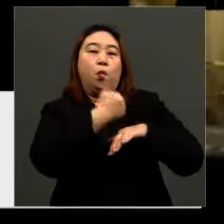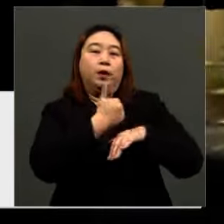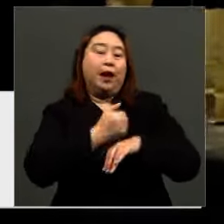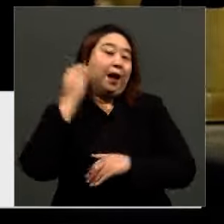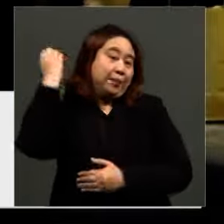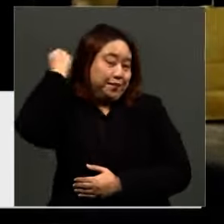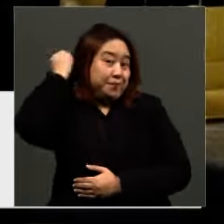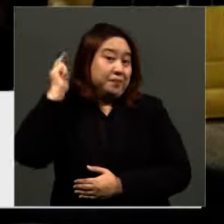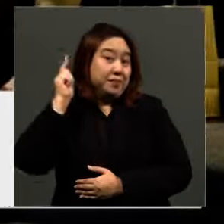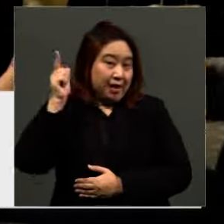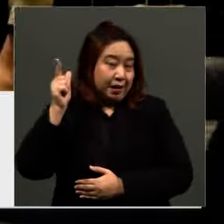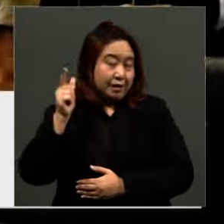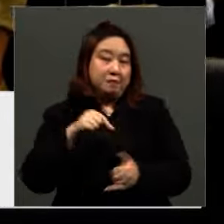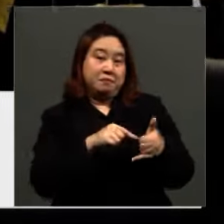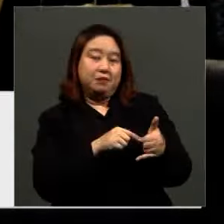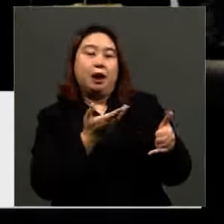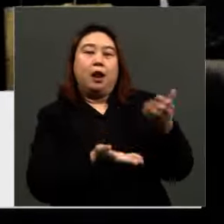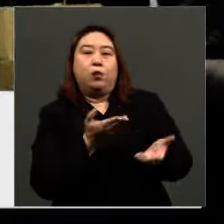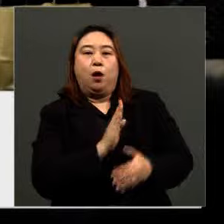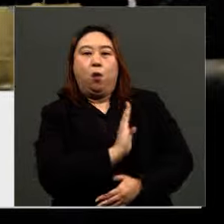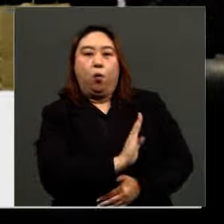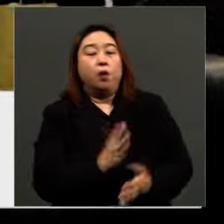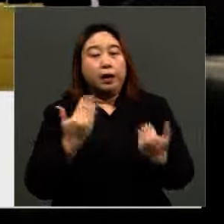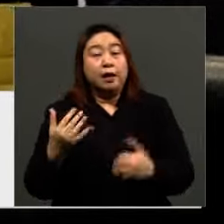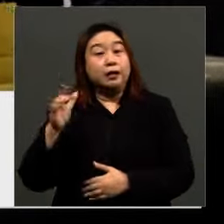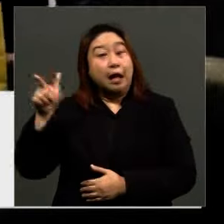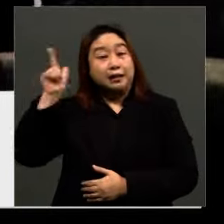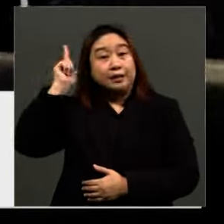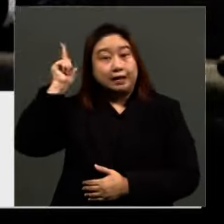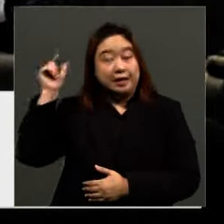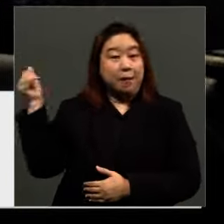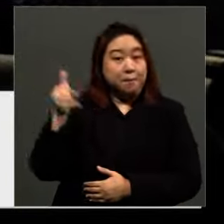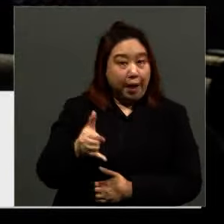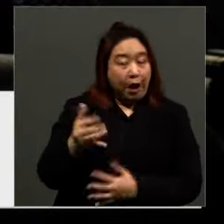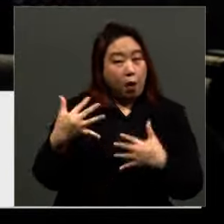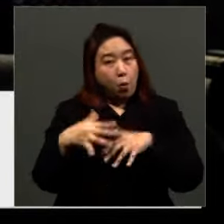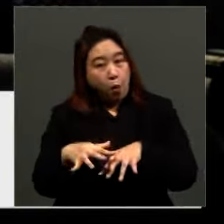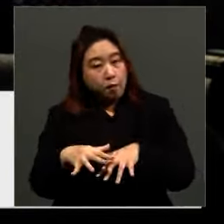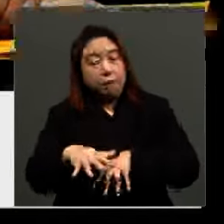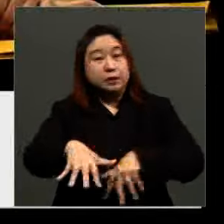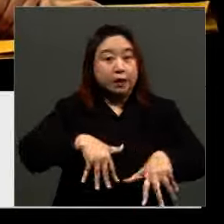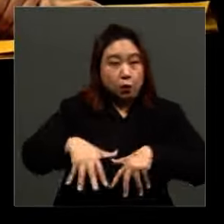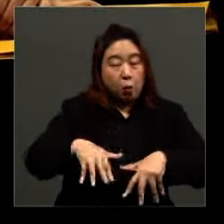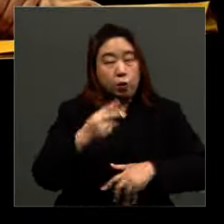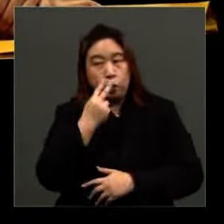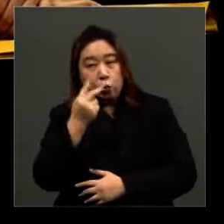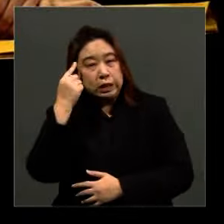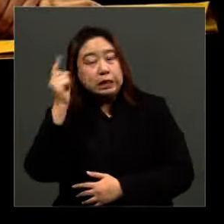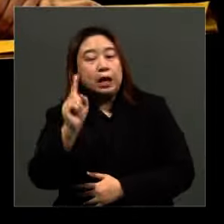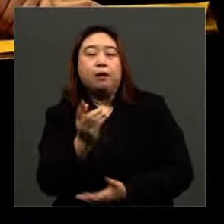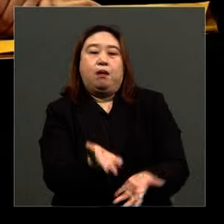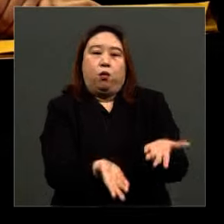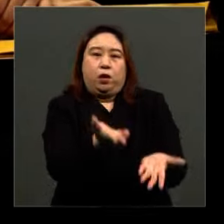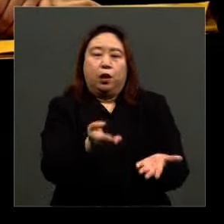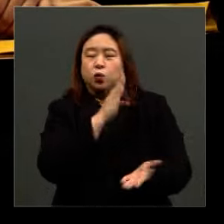เพื่อไทยได้ประสานไว้หรือไม่ซึ่งการไปร่วมสัมมนาของนายทักษิณนั้นแล้วแต่สังคมจะคิดเห็นอย่างไรโดยหากจะมีผู้ร้องก็เป็น